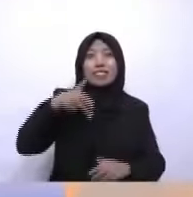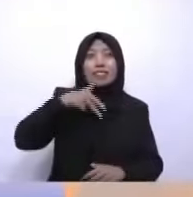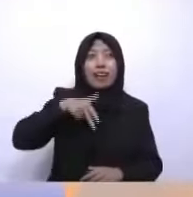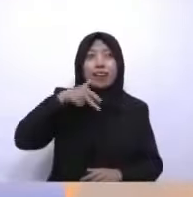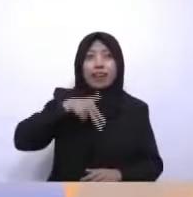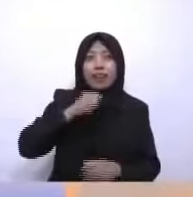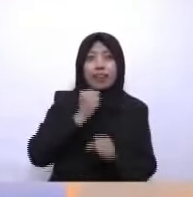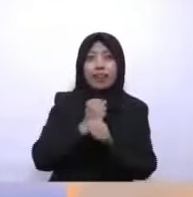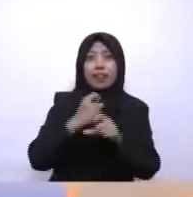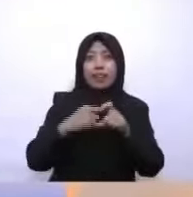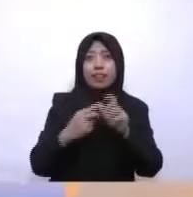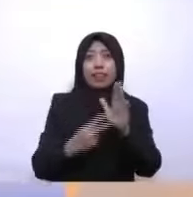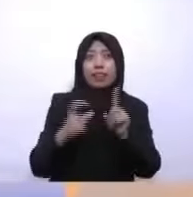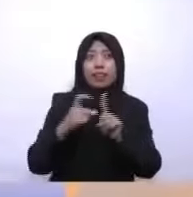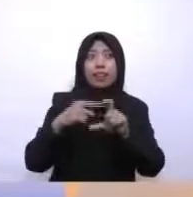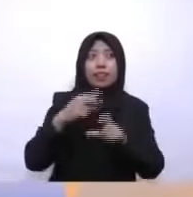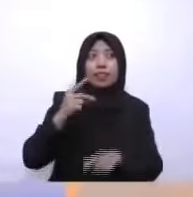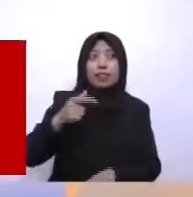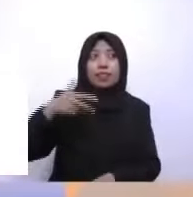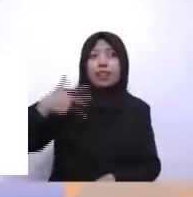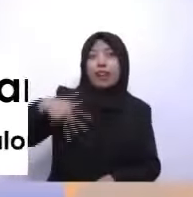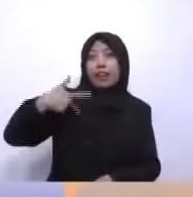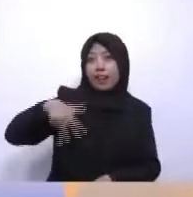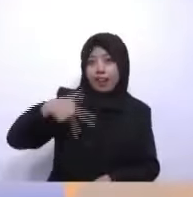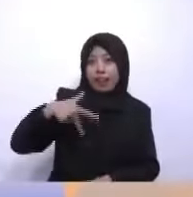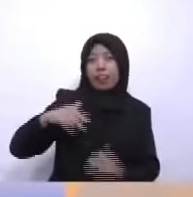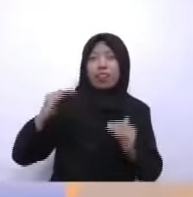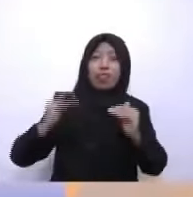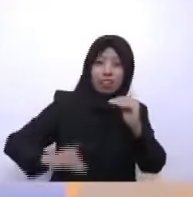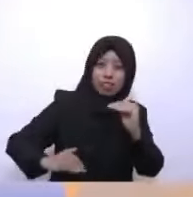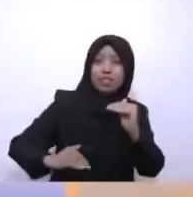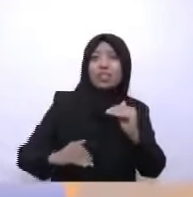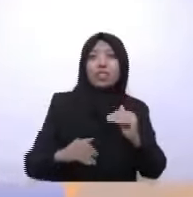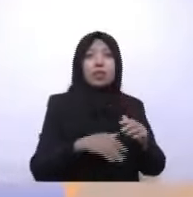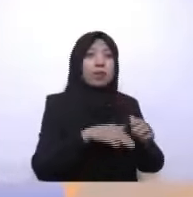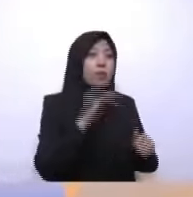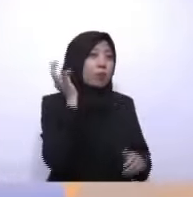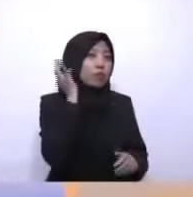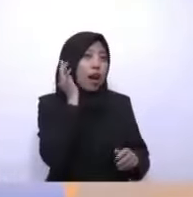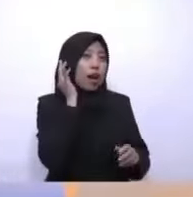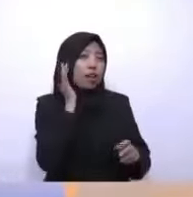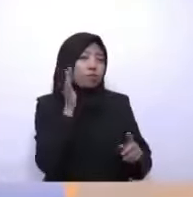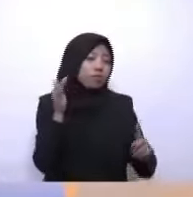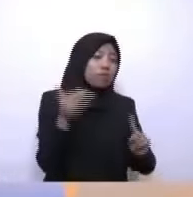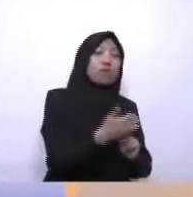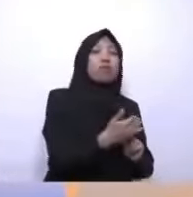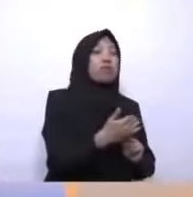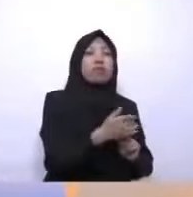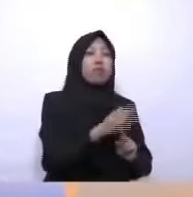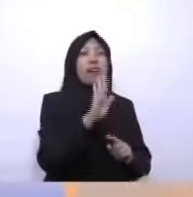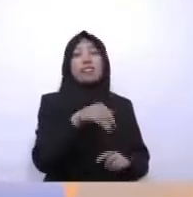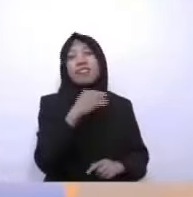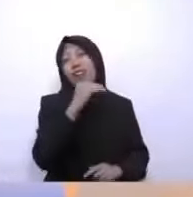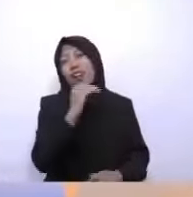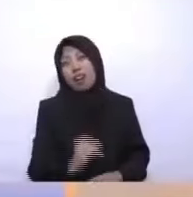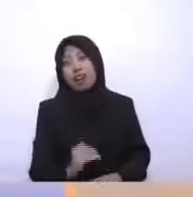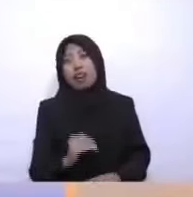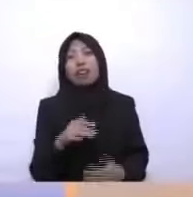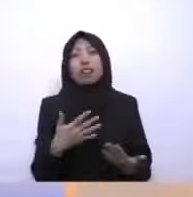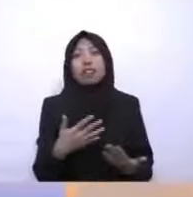di yang masih tinggi dan masih rendahnya perlindungan terhadap perempuan. Masih tingginya juga